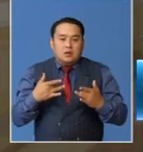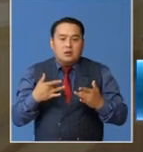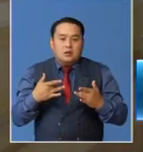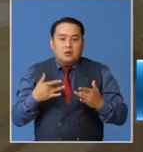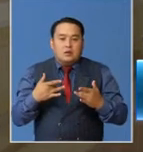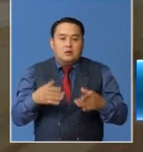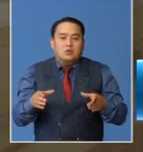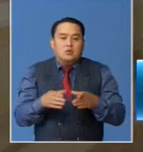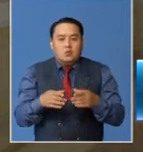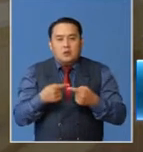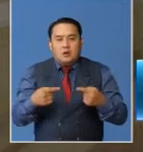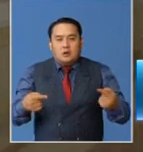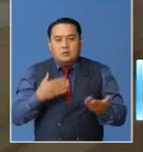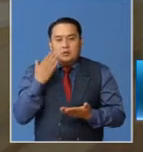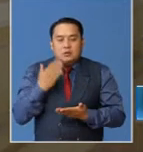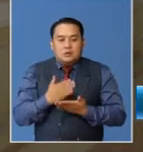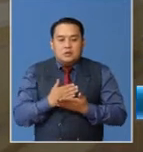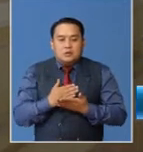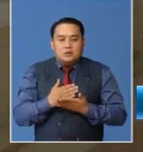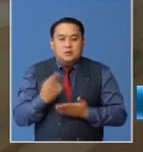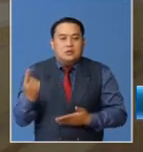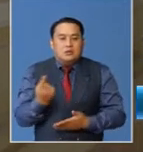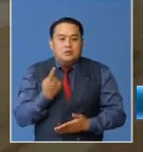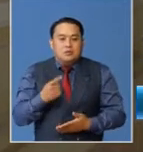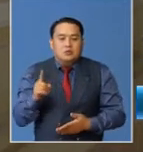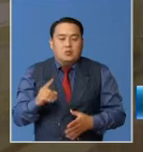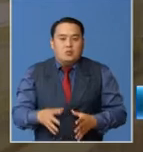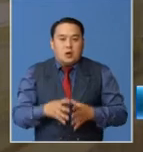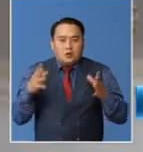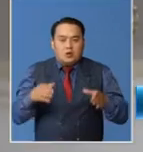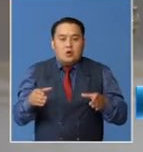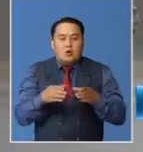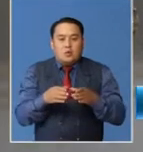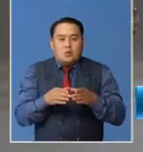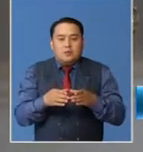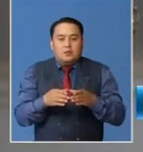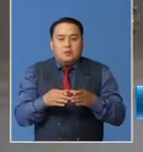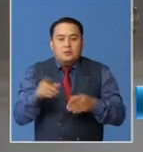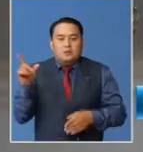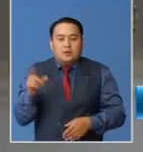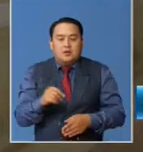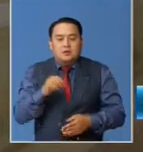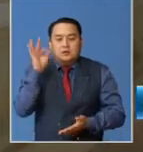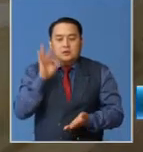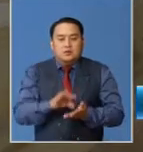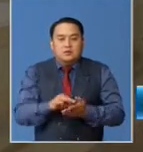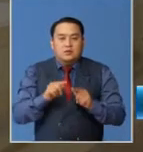естественно, труппы всякие. А вот единственная, самая большая группа – это с филармонии приехала. Цель и задача – то